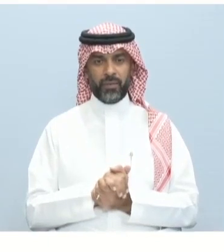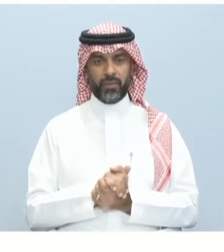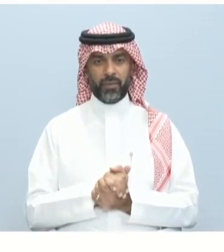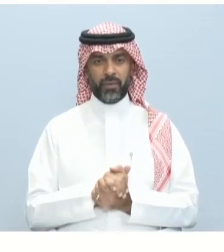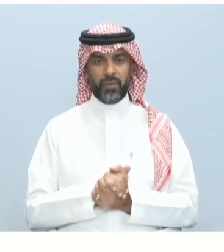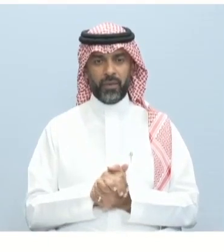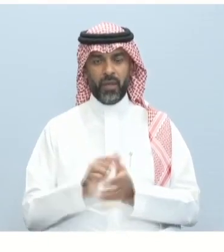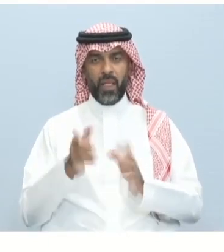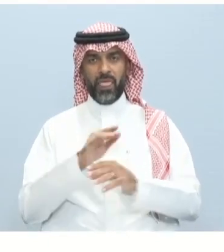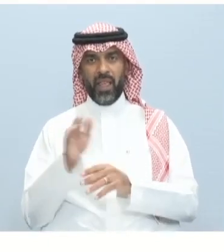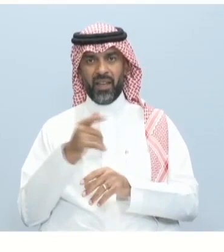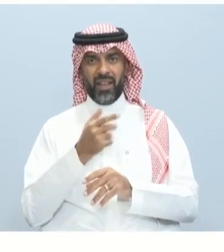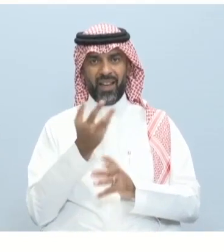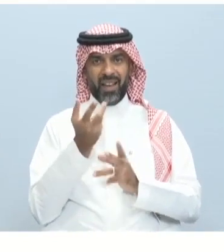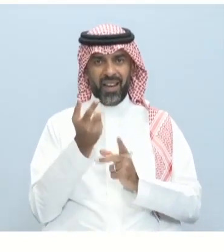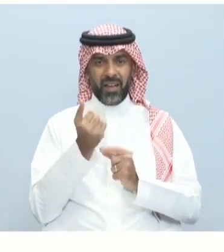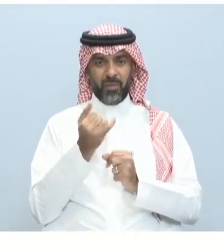custom number